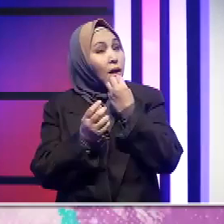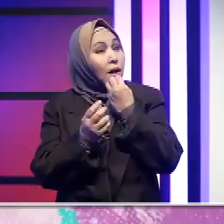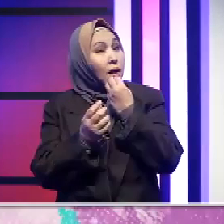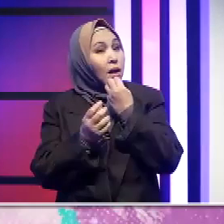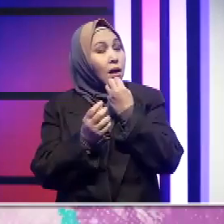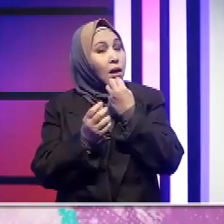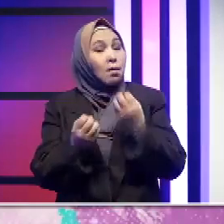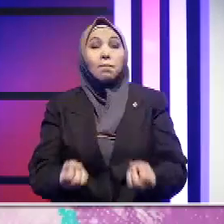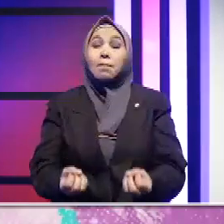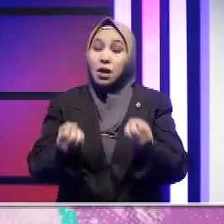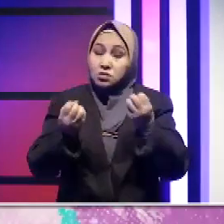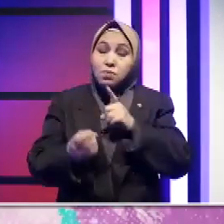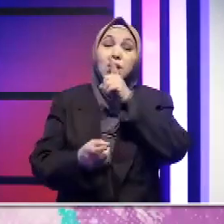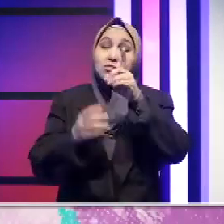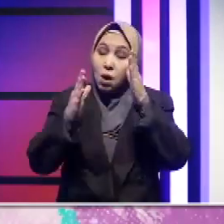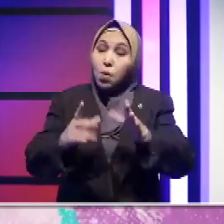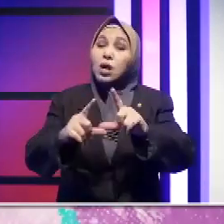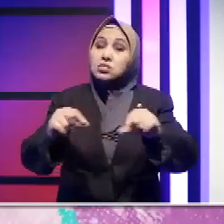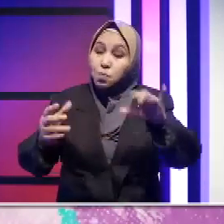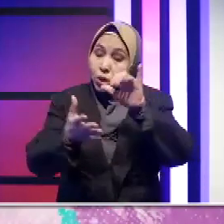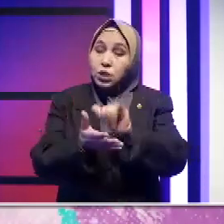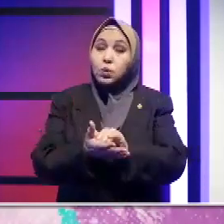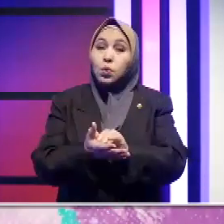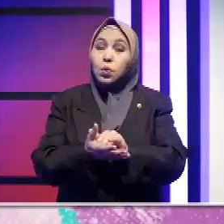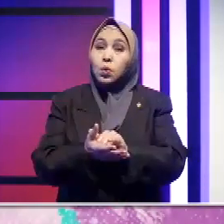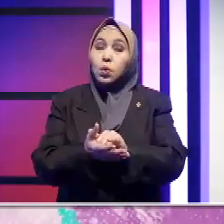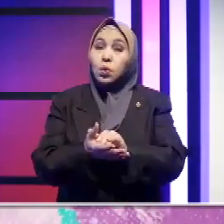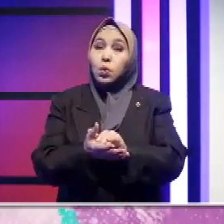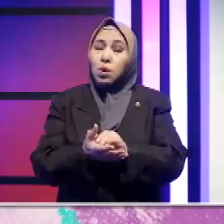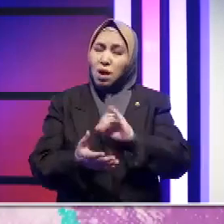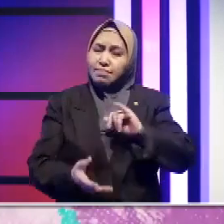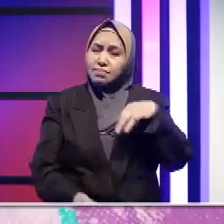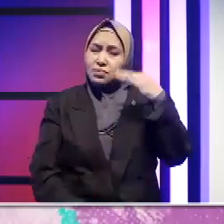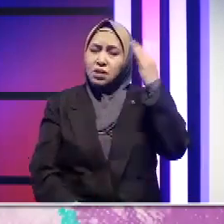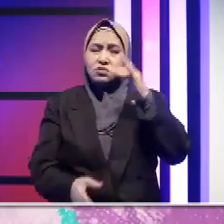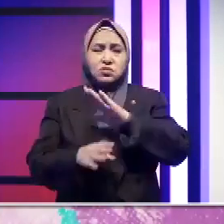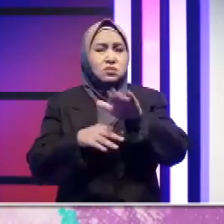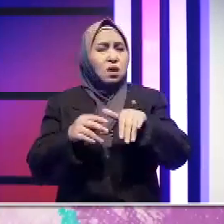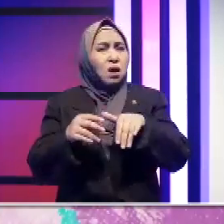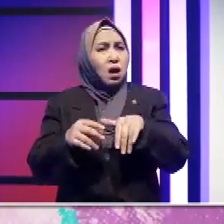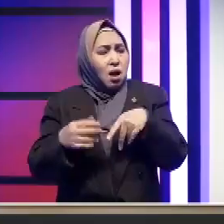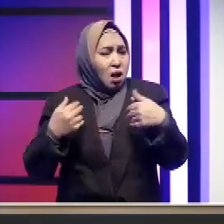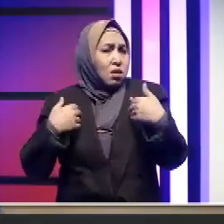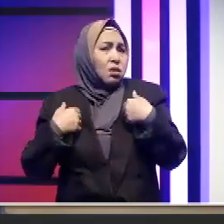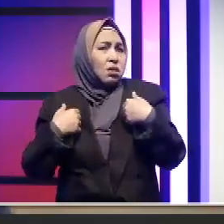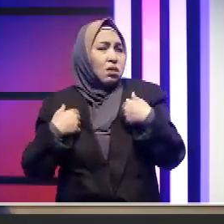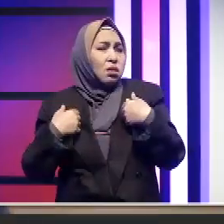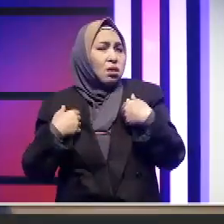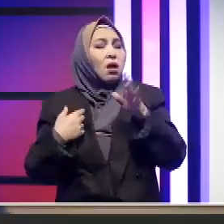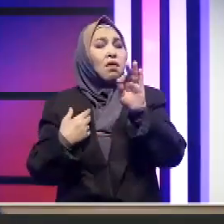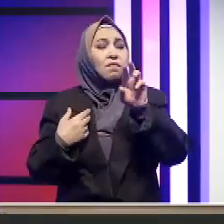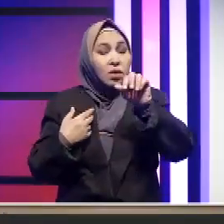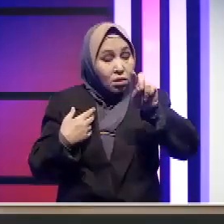Hai Soalnya orang Jepun itu asing yaitu semua punya Fitra